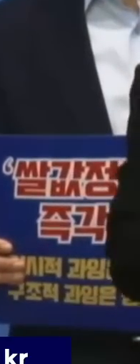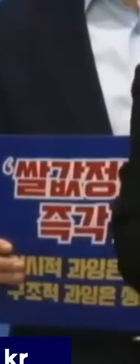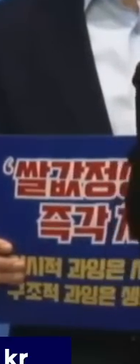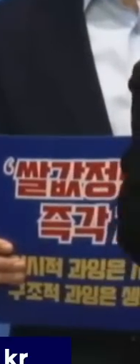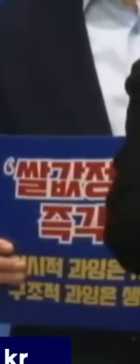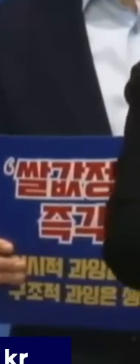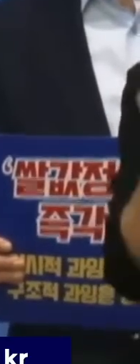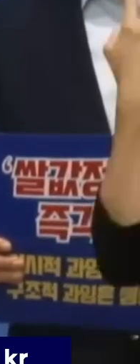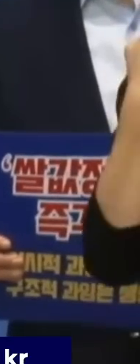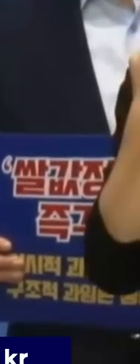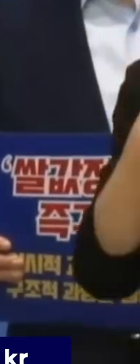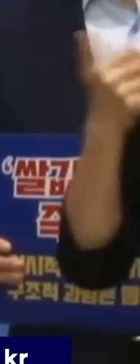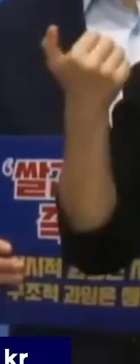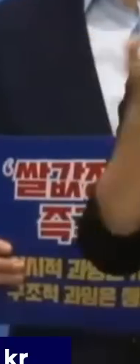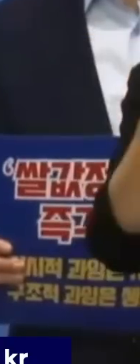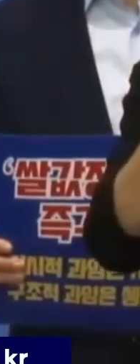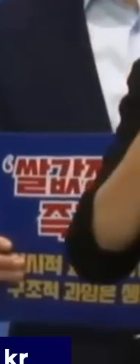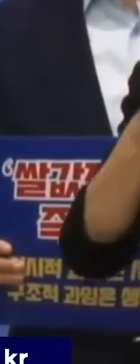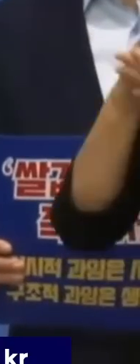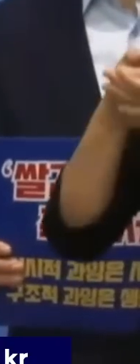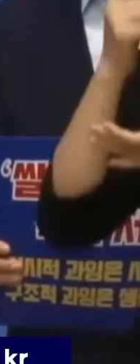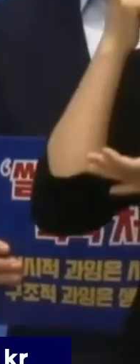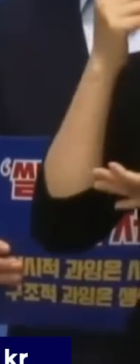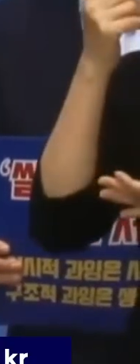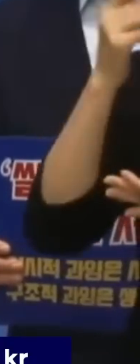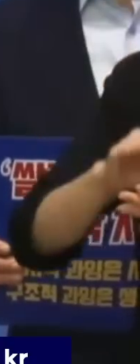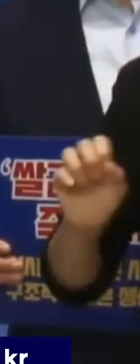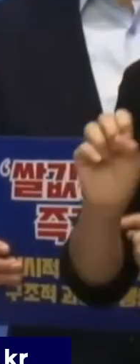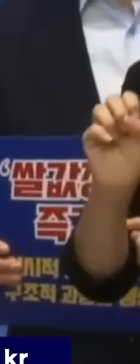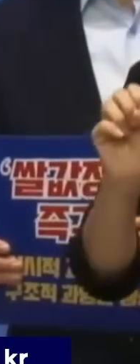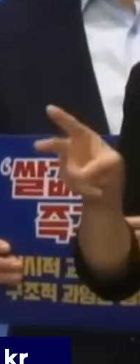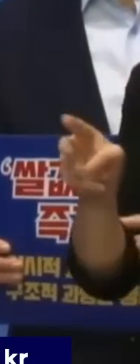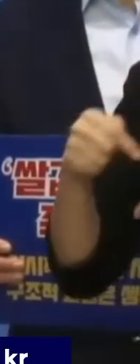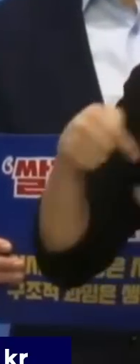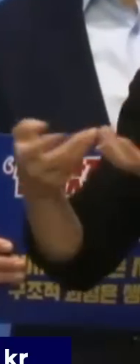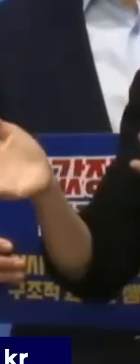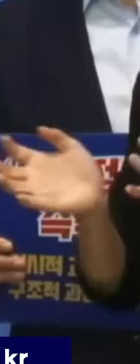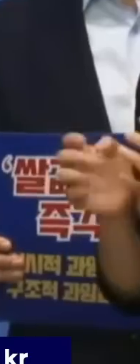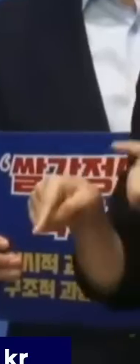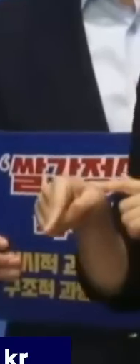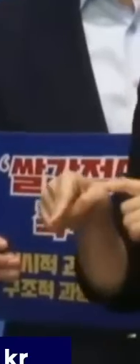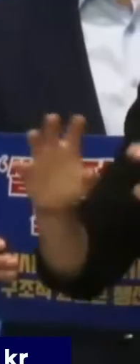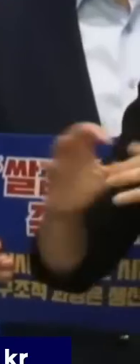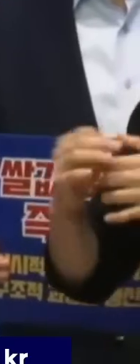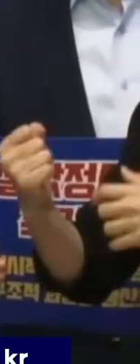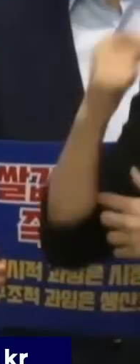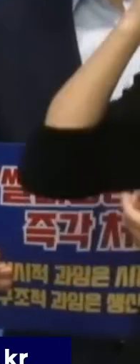상임위 전체회의에 부의하려고 했습니다만 여당의 반대에 의해서